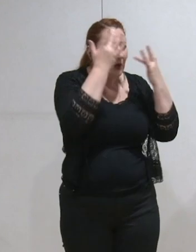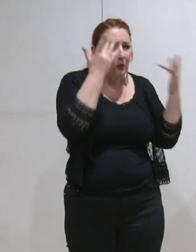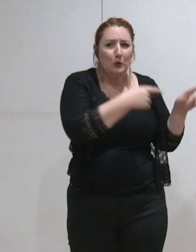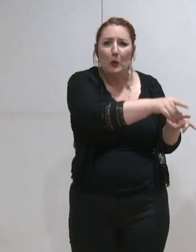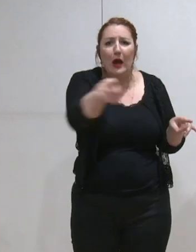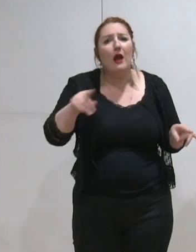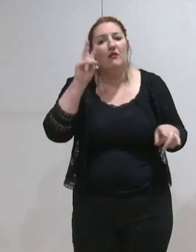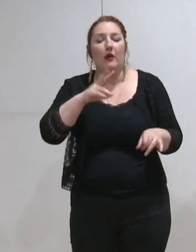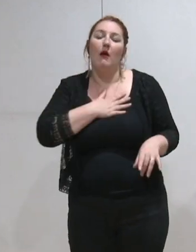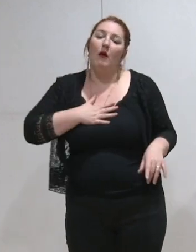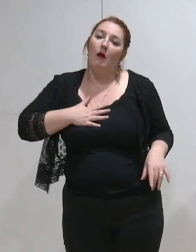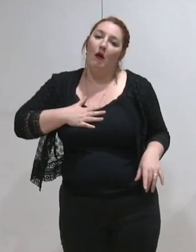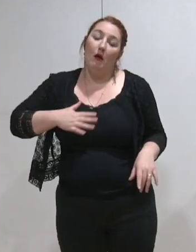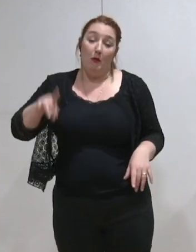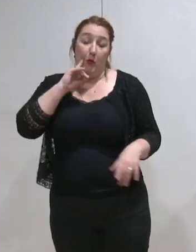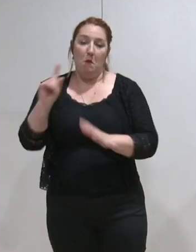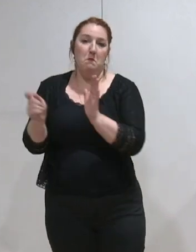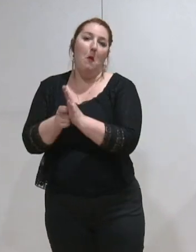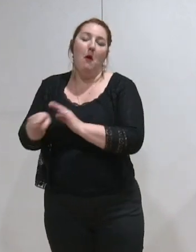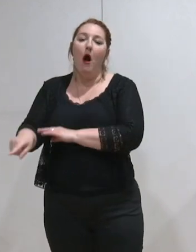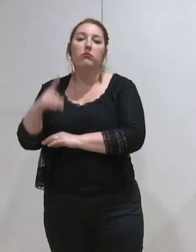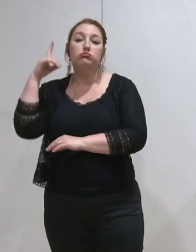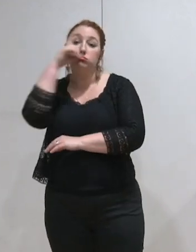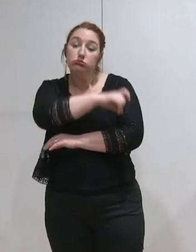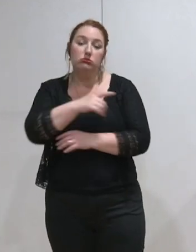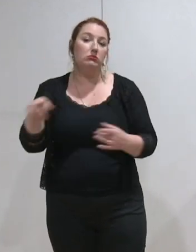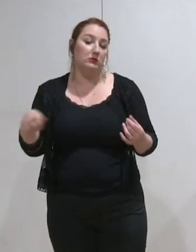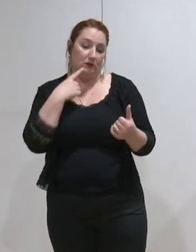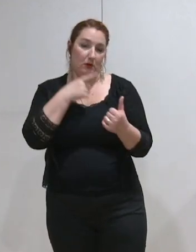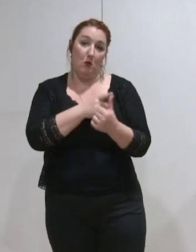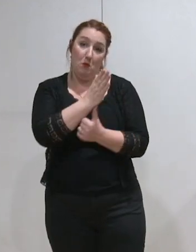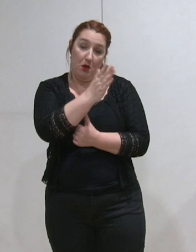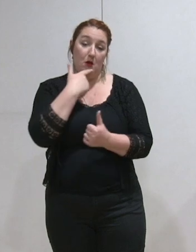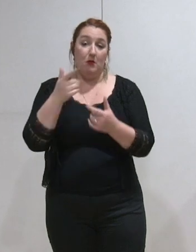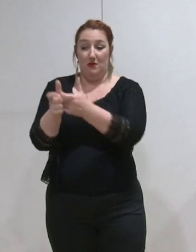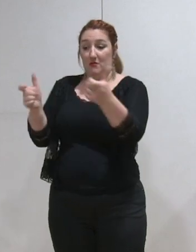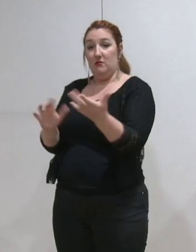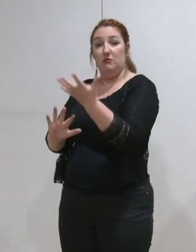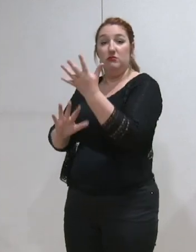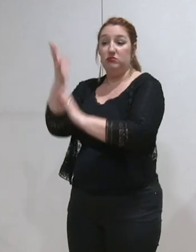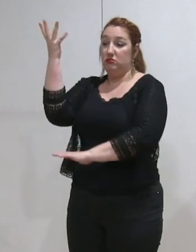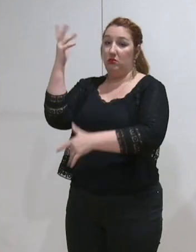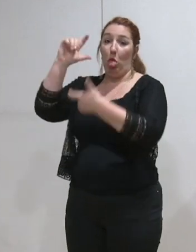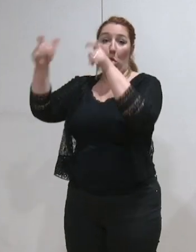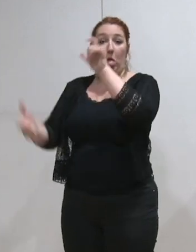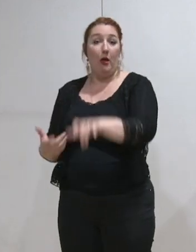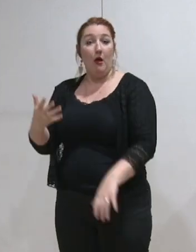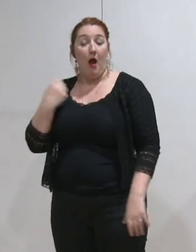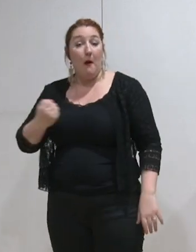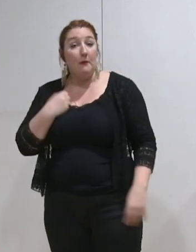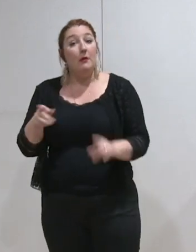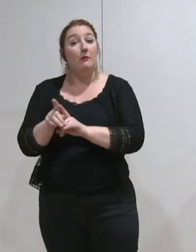a été bienvenue à un moment où évidemment non seulement il y a le dégât sur le lieu mais aussi sur l'histoire et